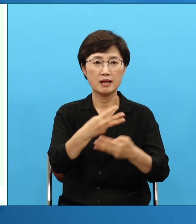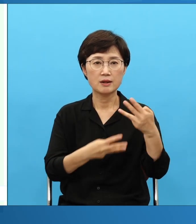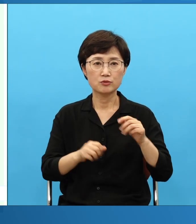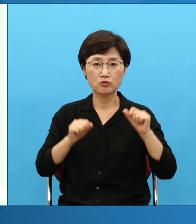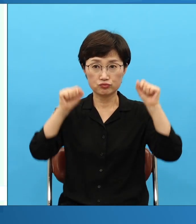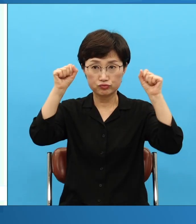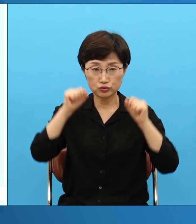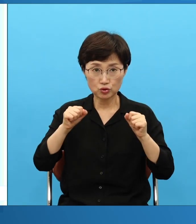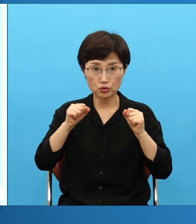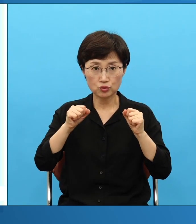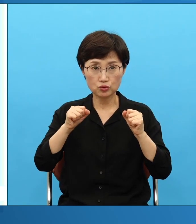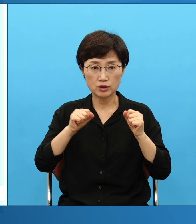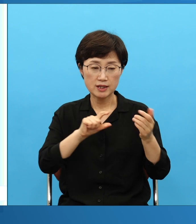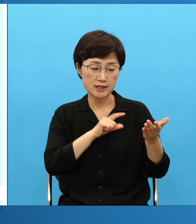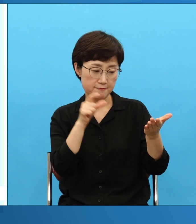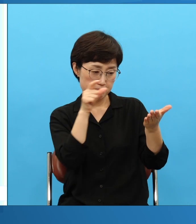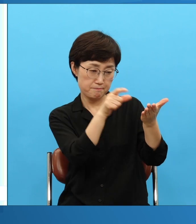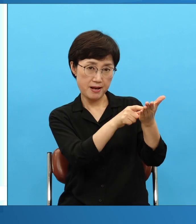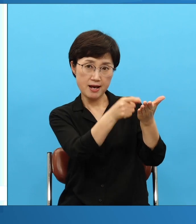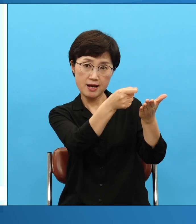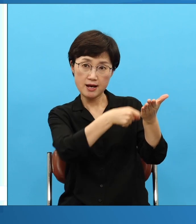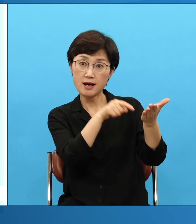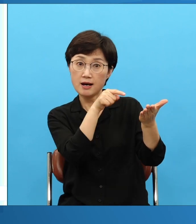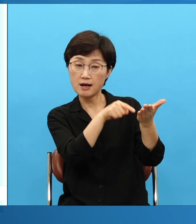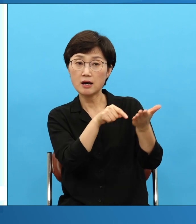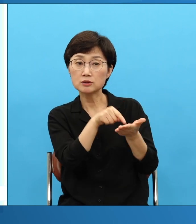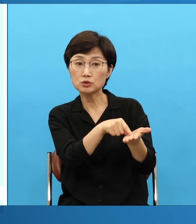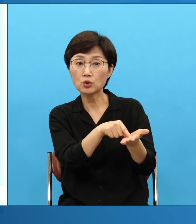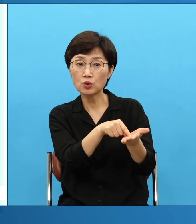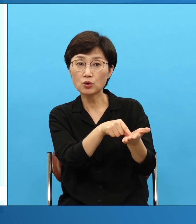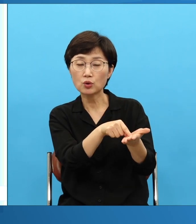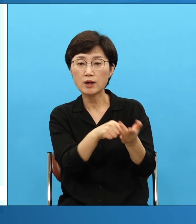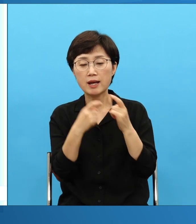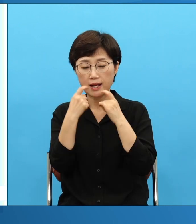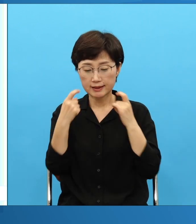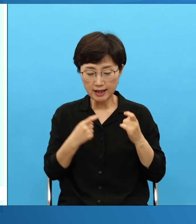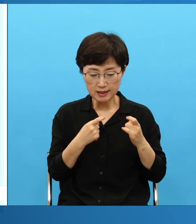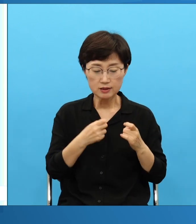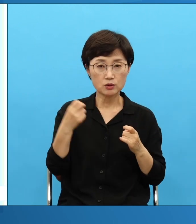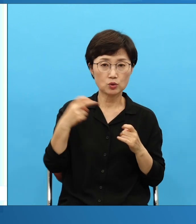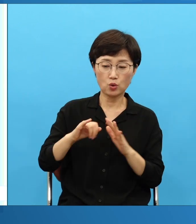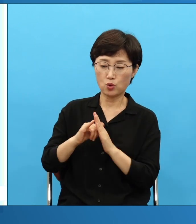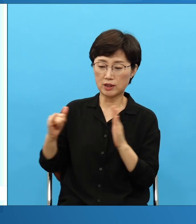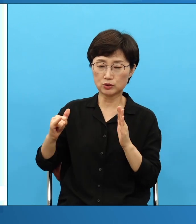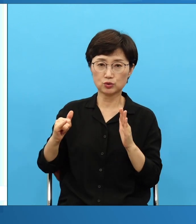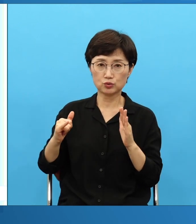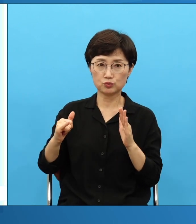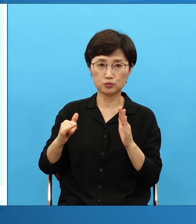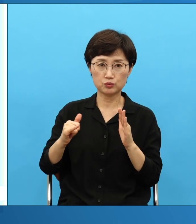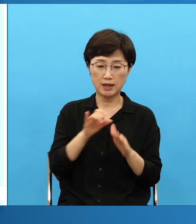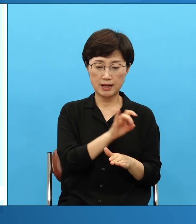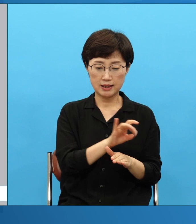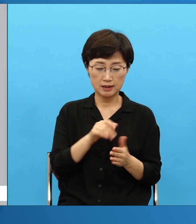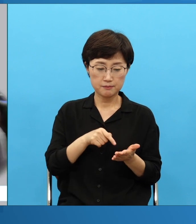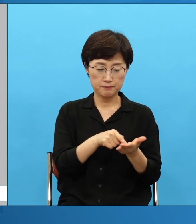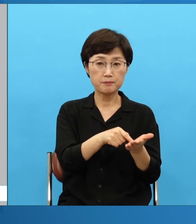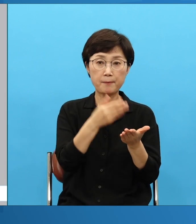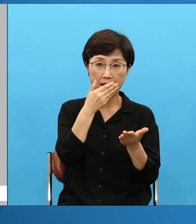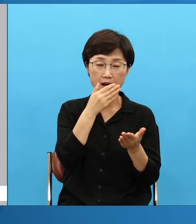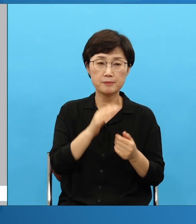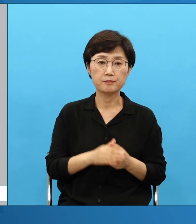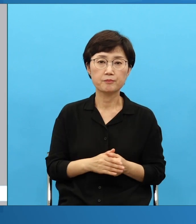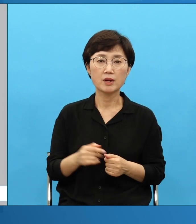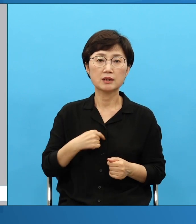운동에 발자취를 남기는 세계 랩넌트 대회 등록은 개인 또는 가족 단위로 구분해 등록받습니다. 나